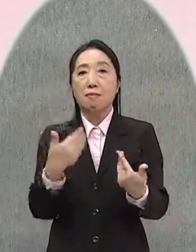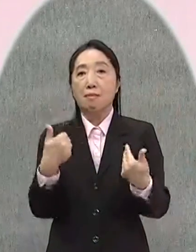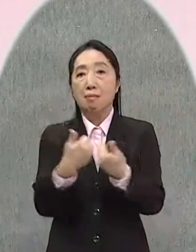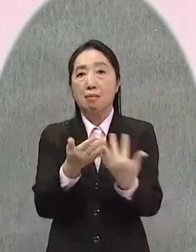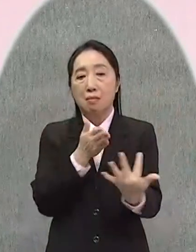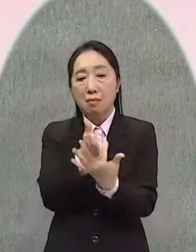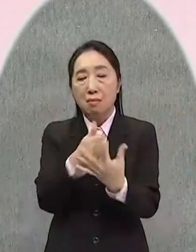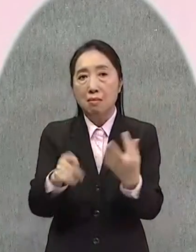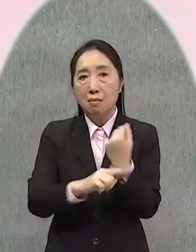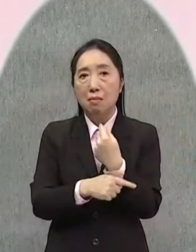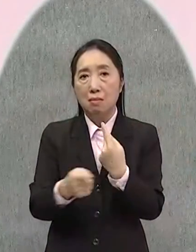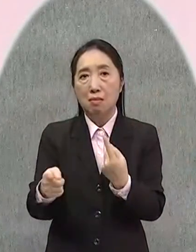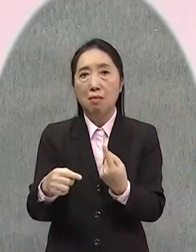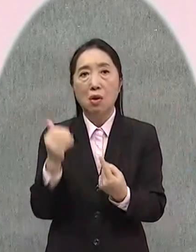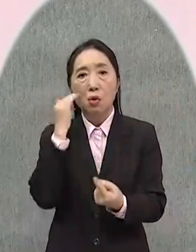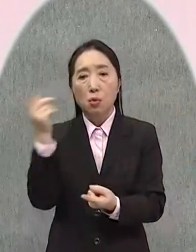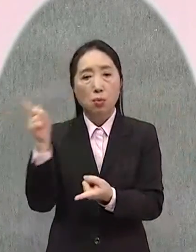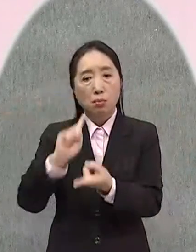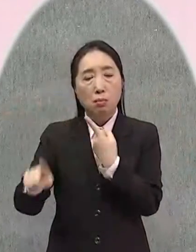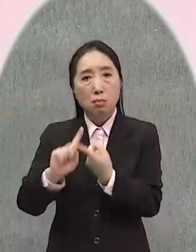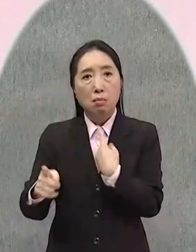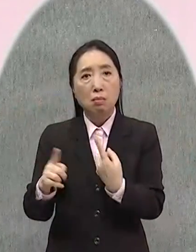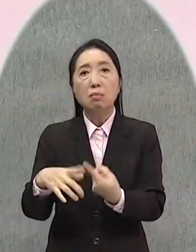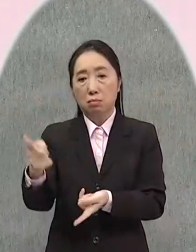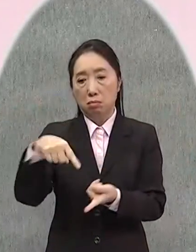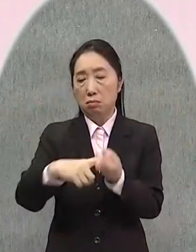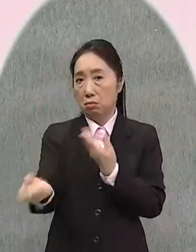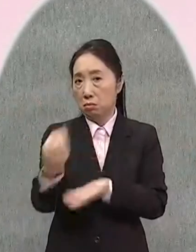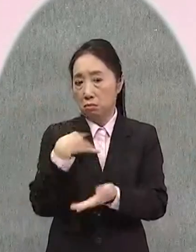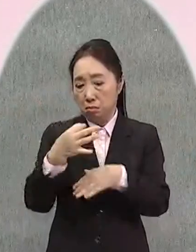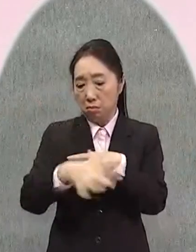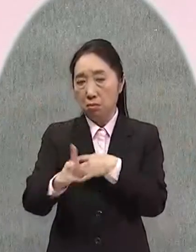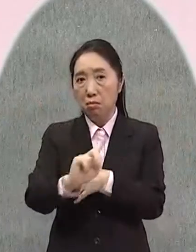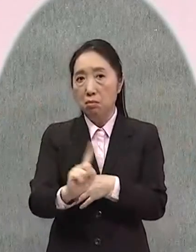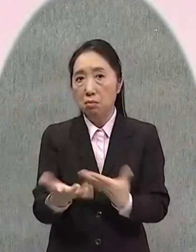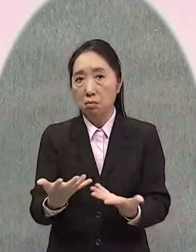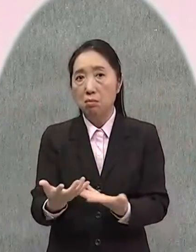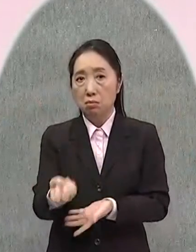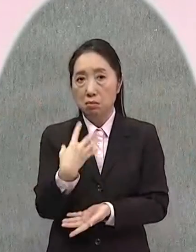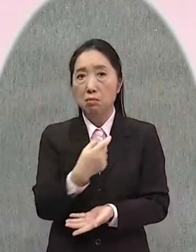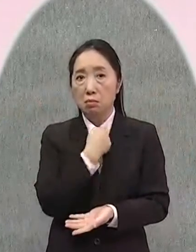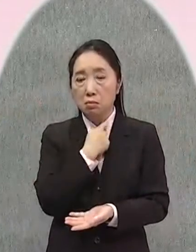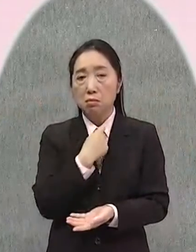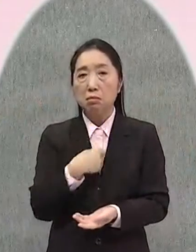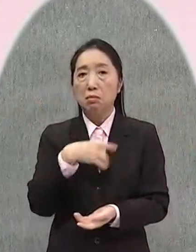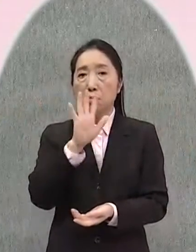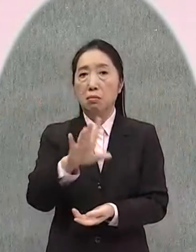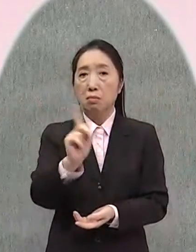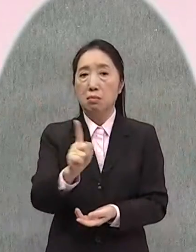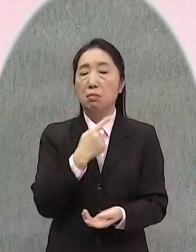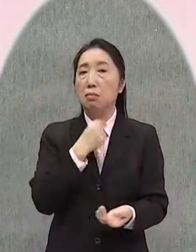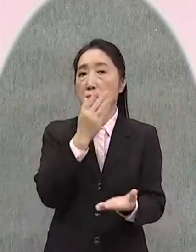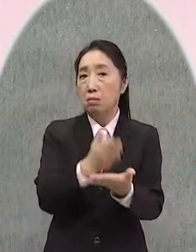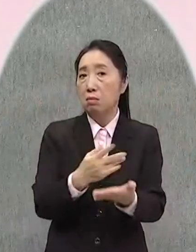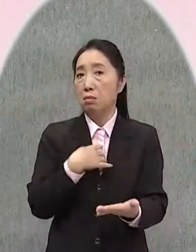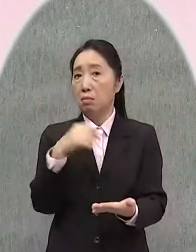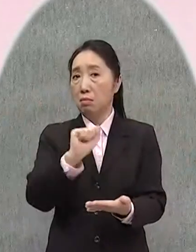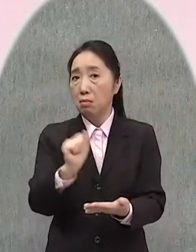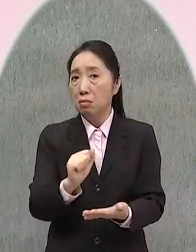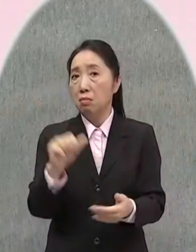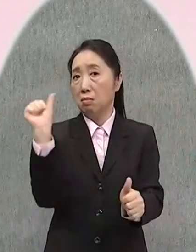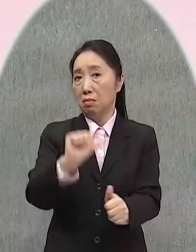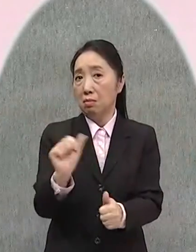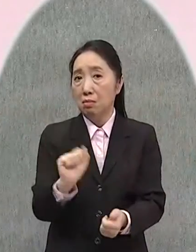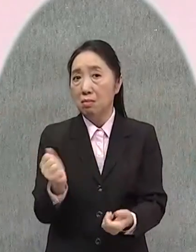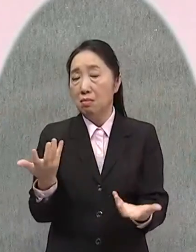出来，我们这个草案当中哪一个渗透的行为，你认为是不需要禁止的、不需要处罚的？请具